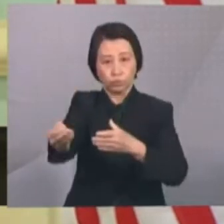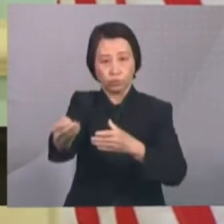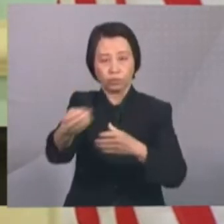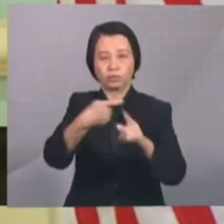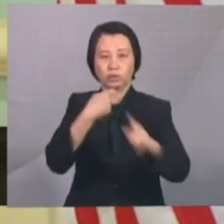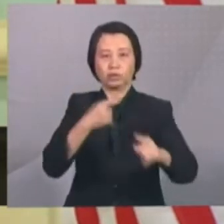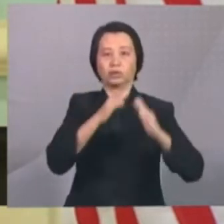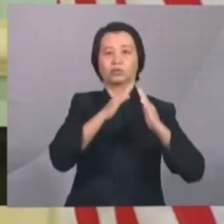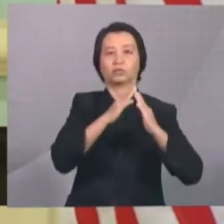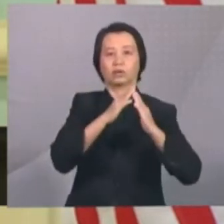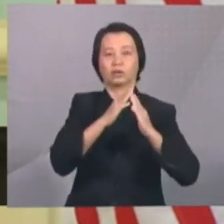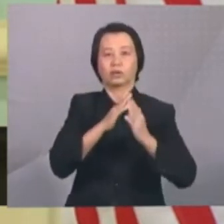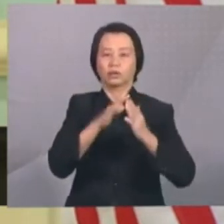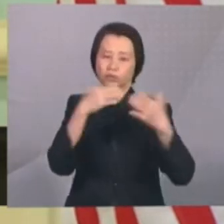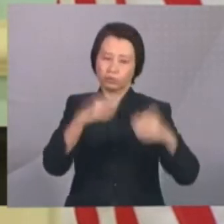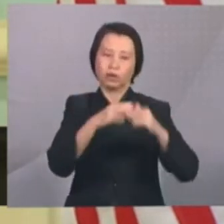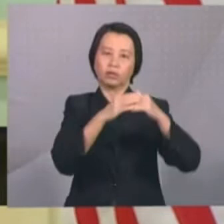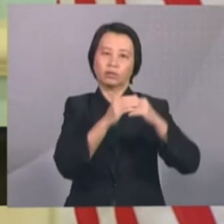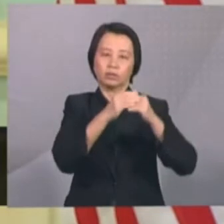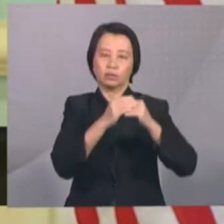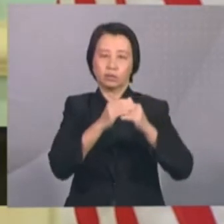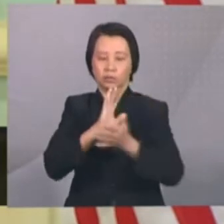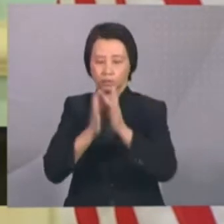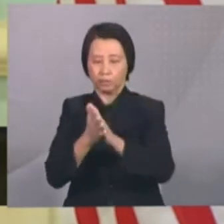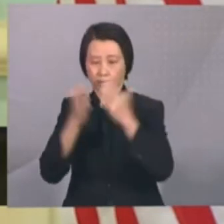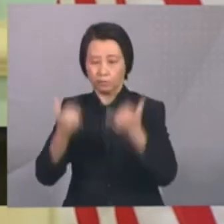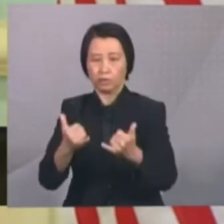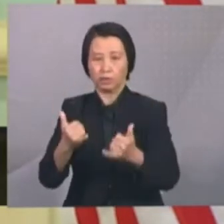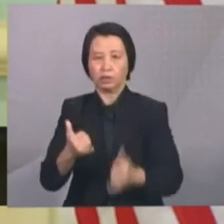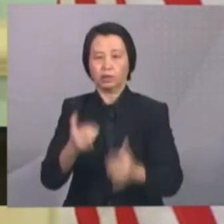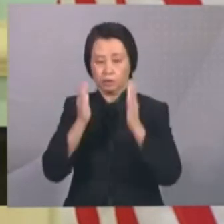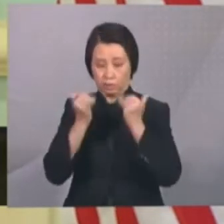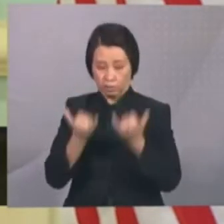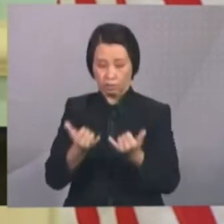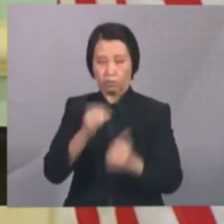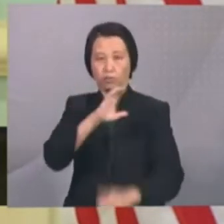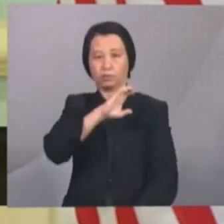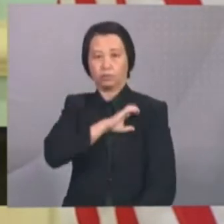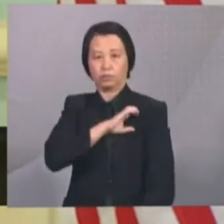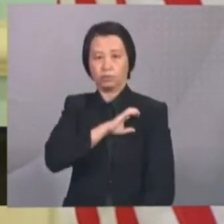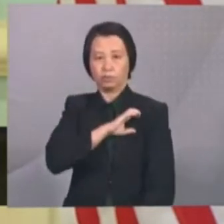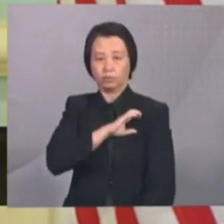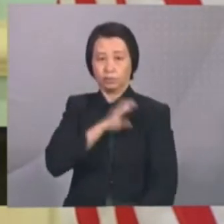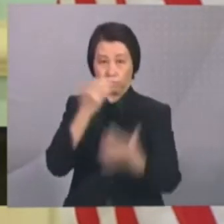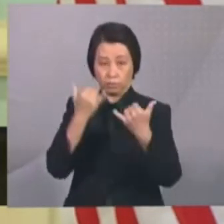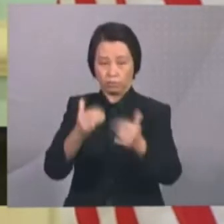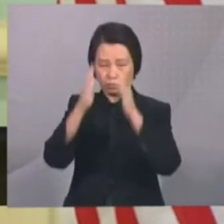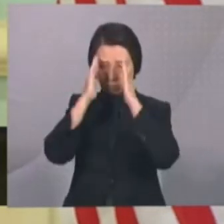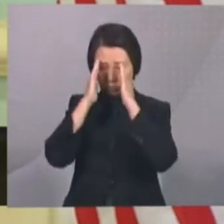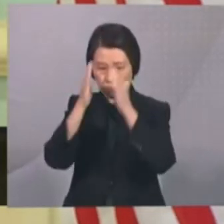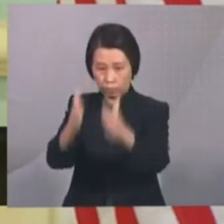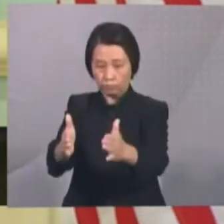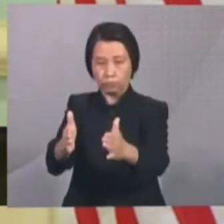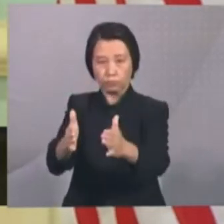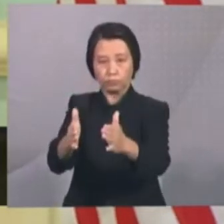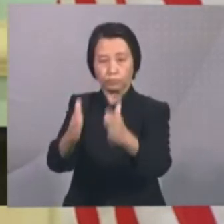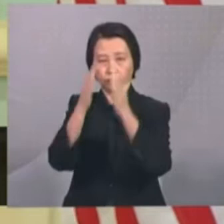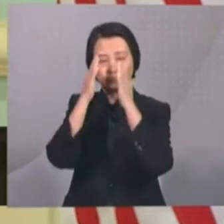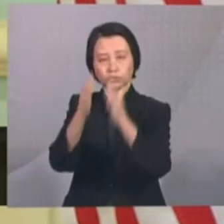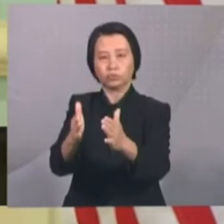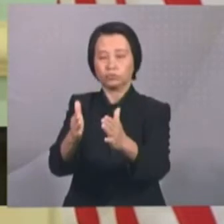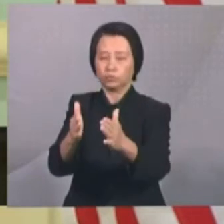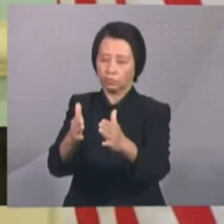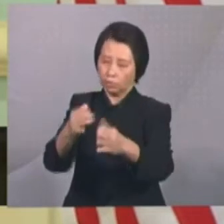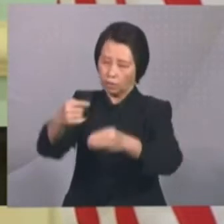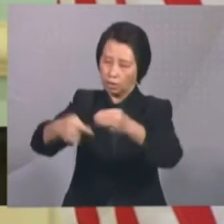daripada rumah mereka Jadi sekarang ini tumpuan PH kulit PH berkuasa adalah dari